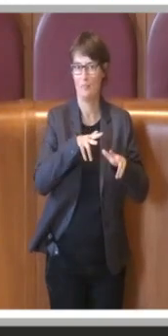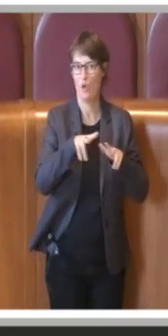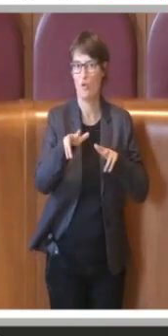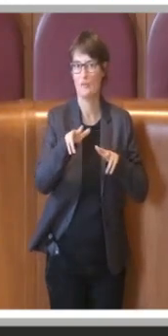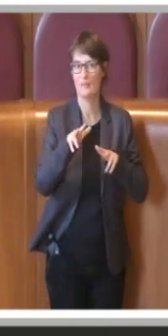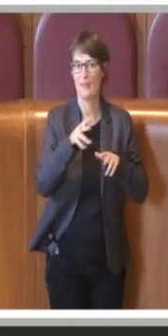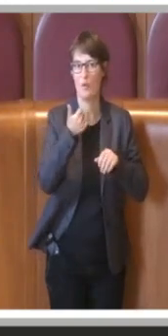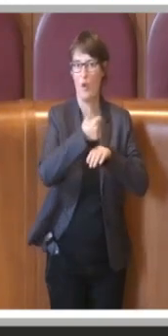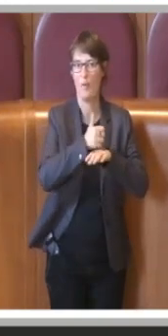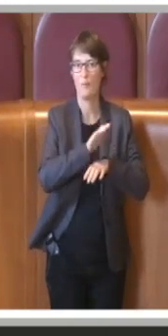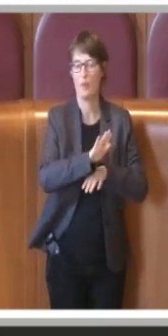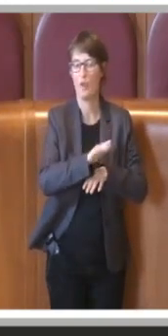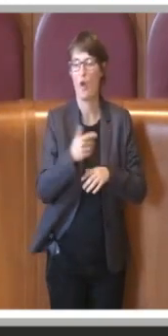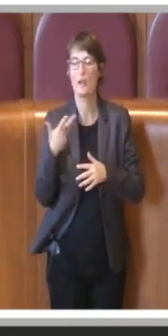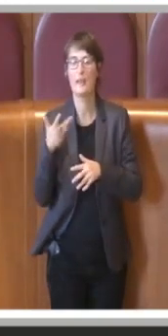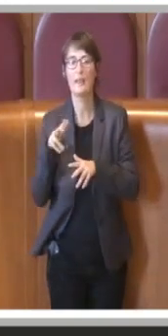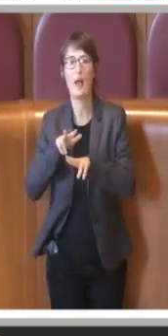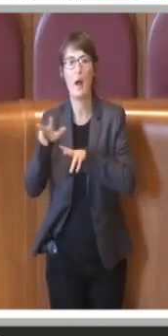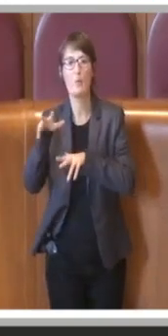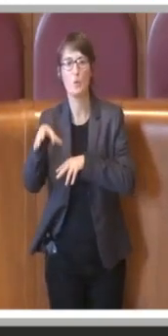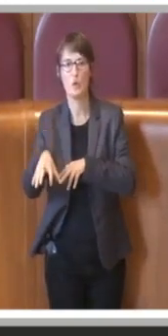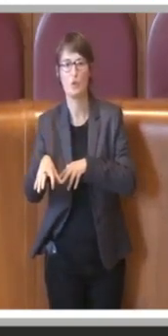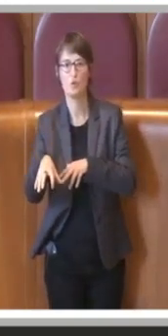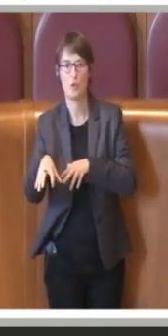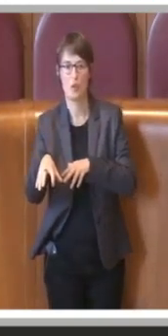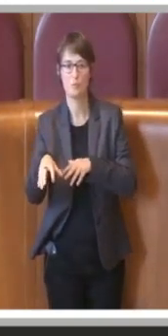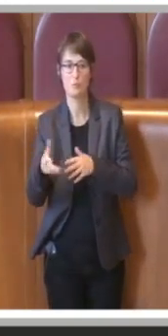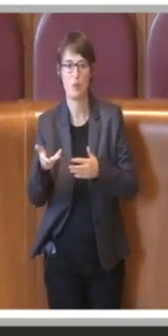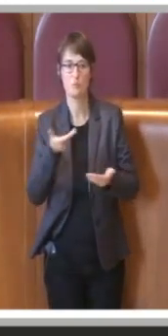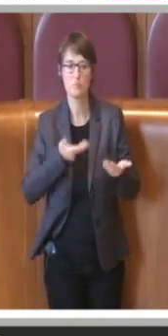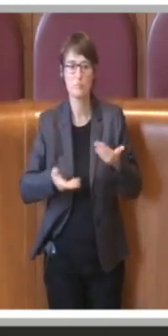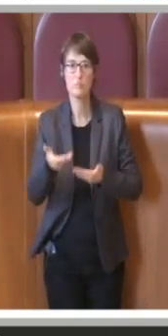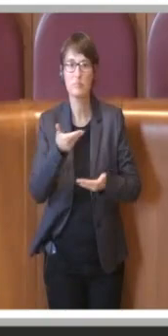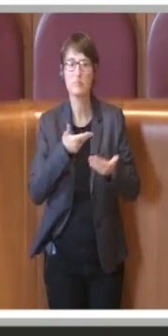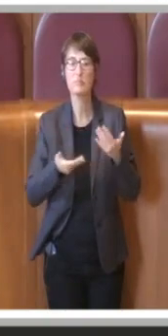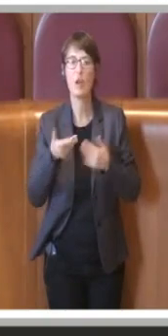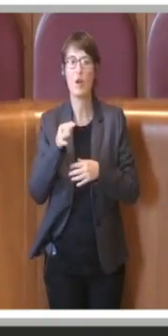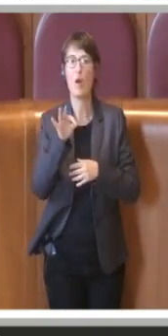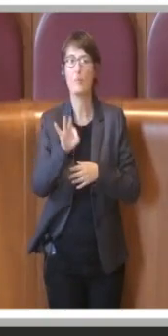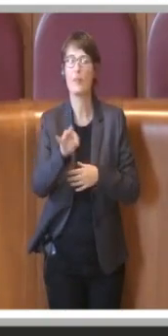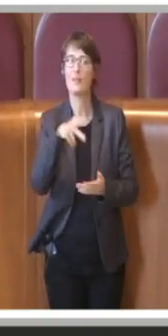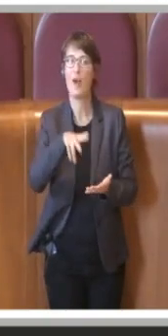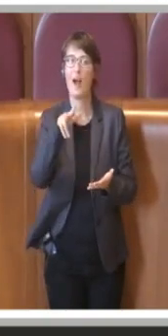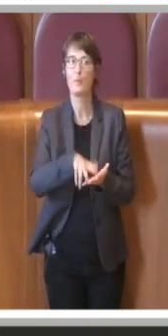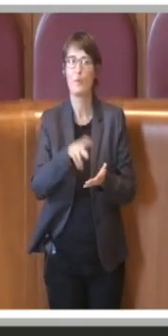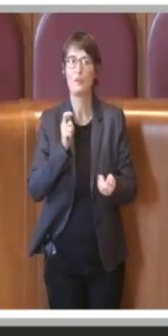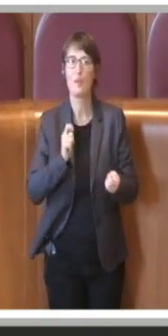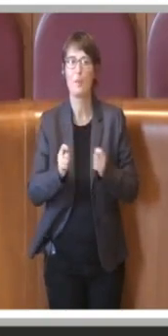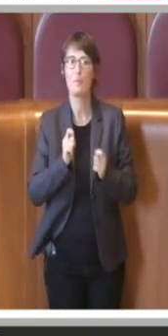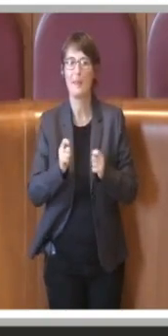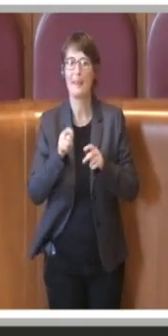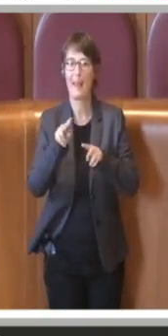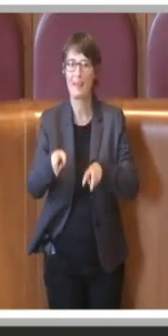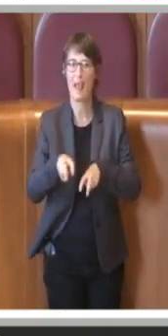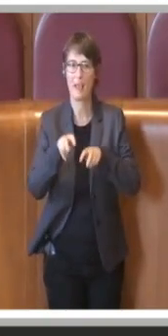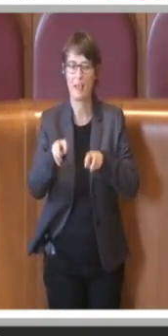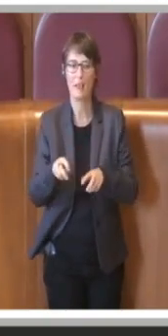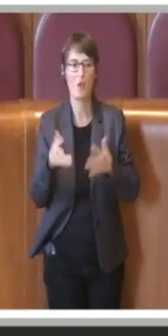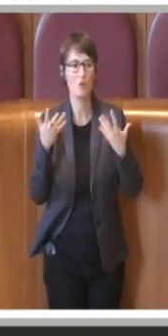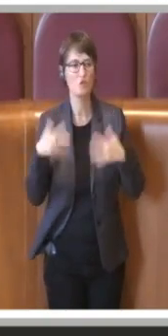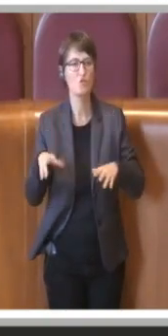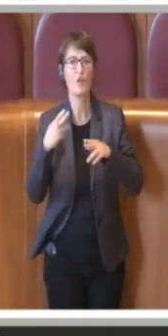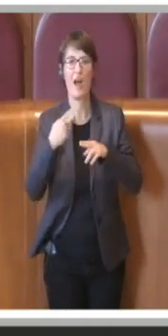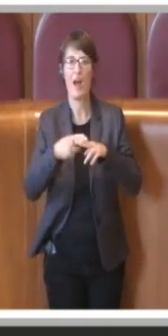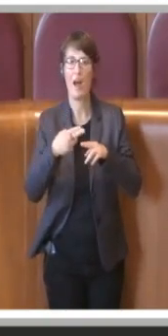e Municipio a seguito dell'approvazione del regolamento dei mercati agricoli, che già su Roma Capitale ha istituito